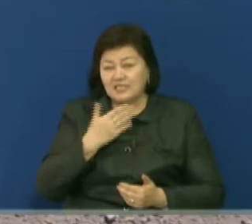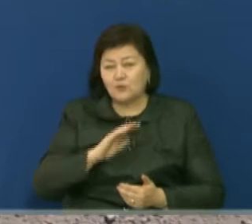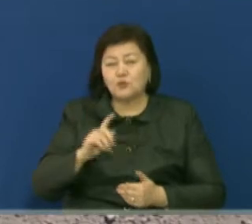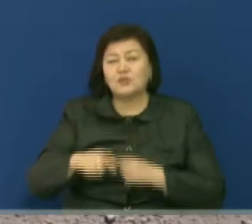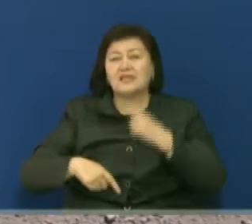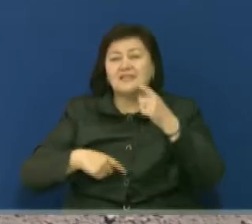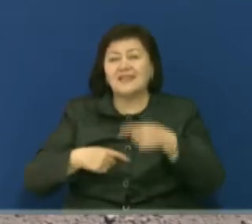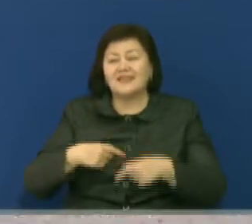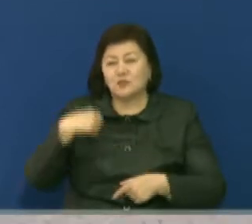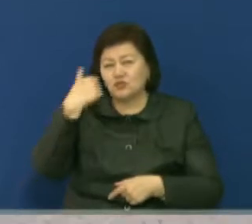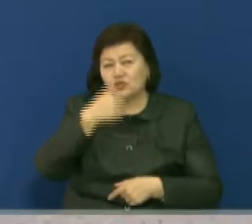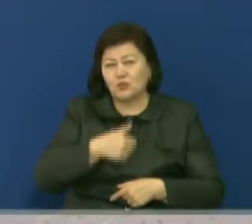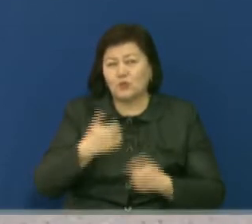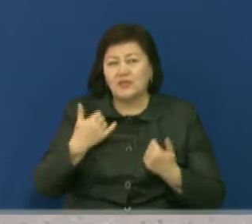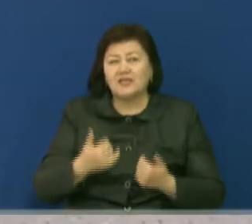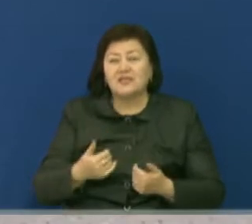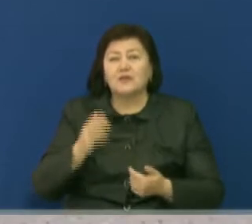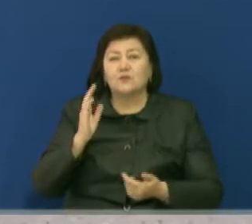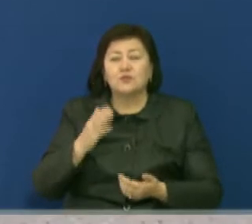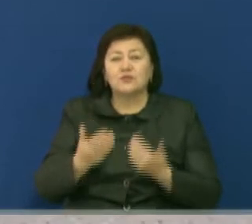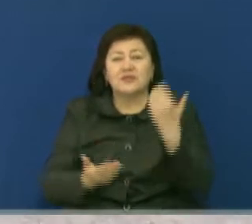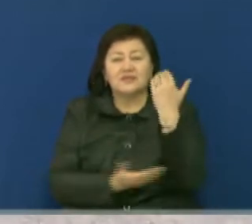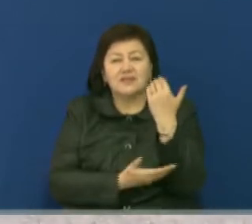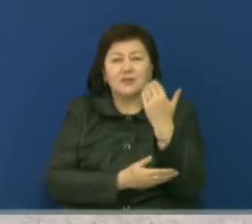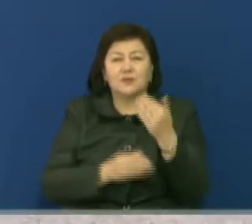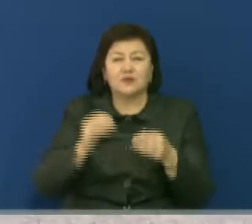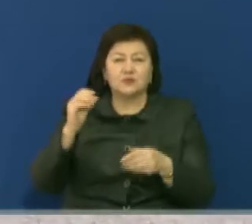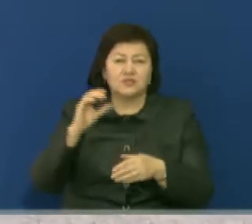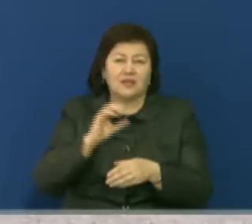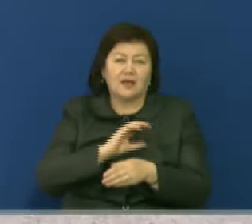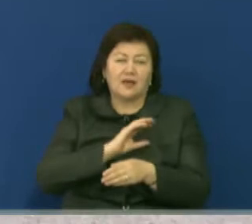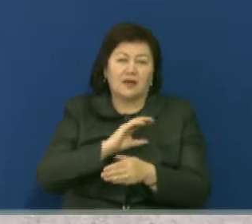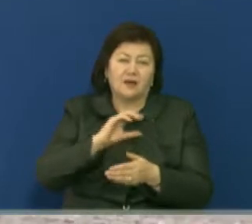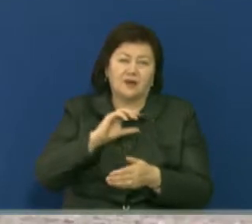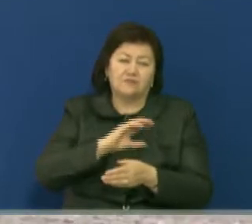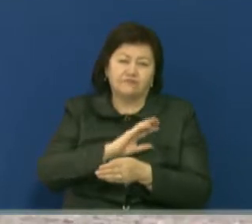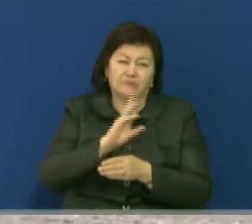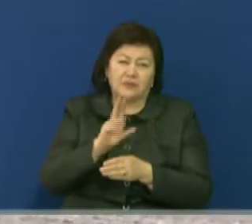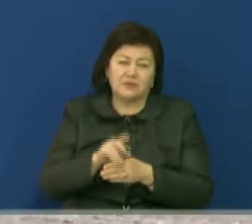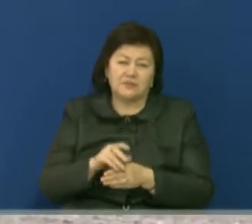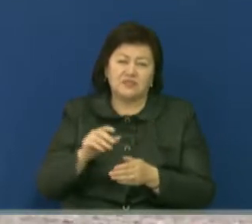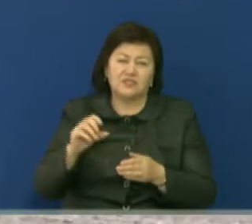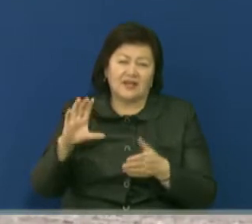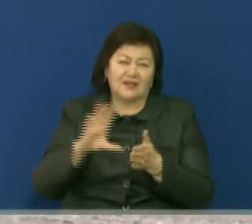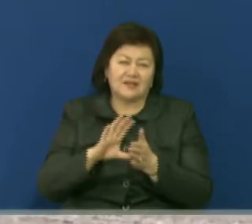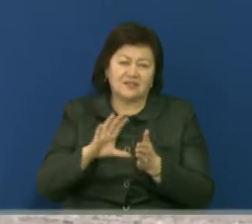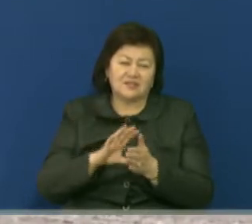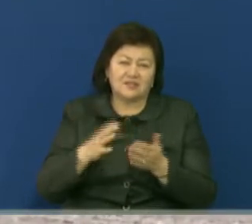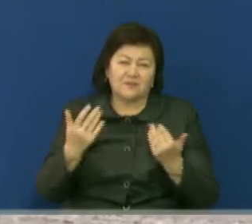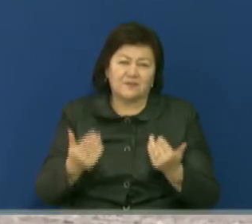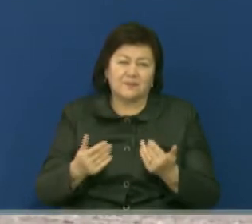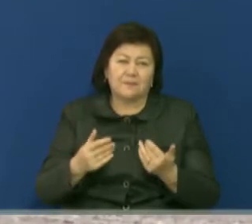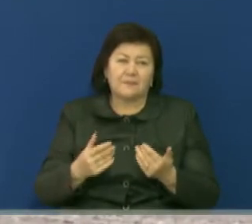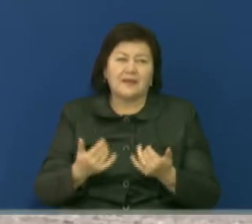капремонт электрических столбов по улицам Южная, Садовая и 16-я Водная. По поручению Акима области готовим программу